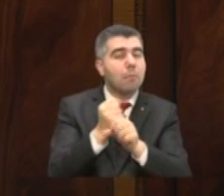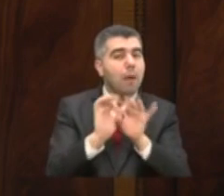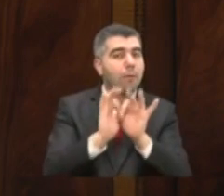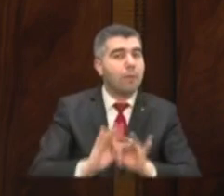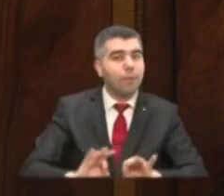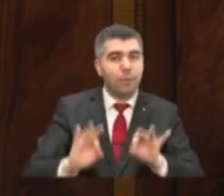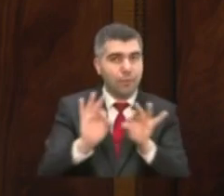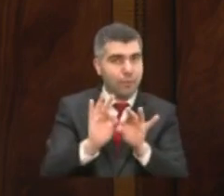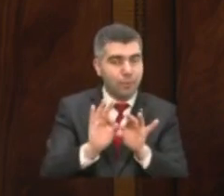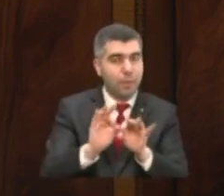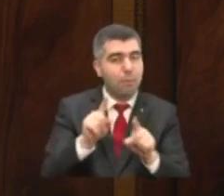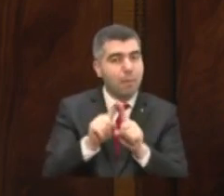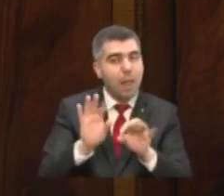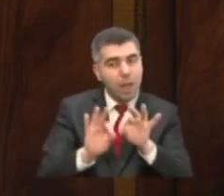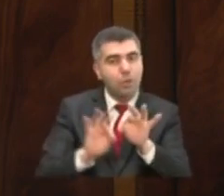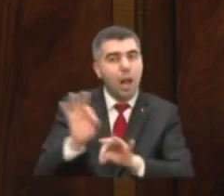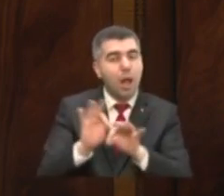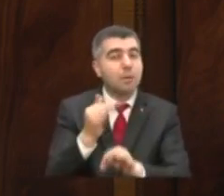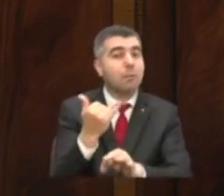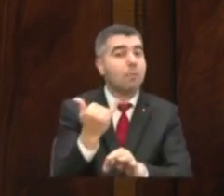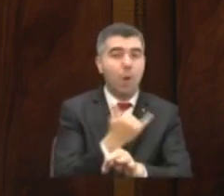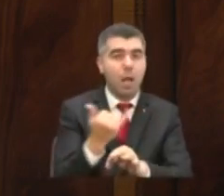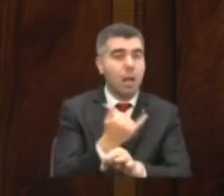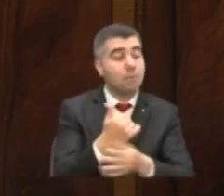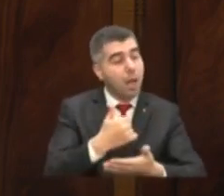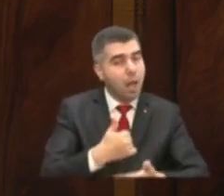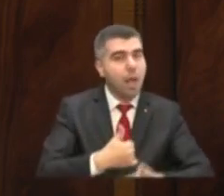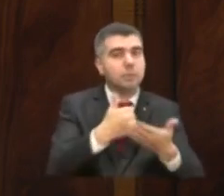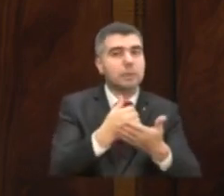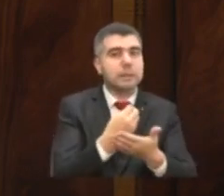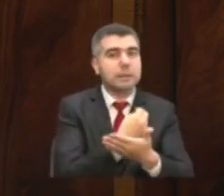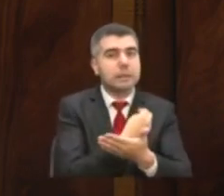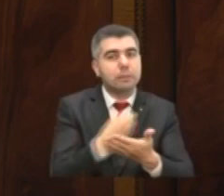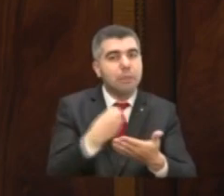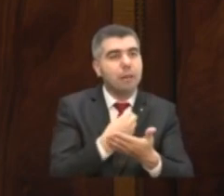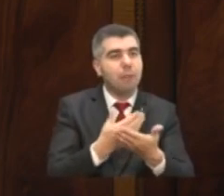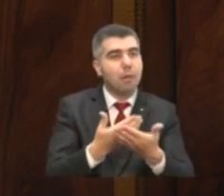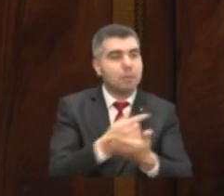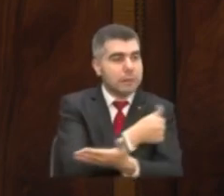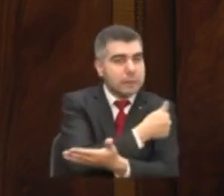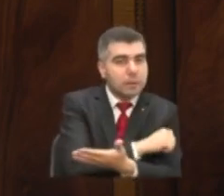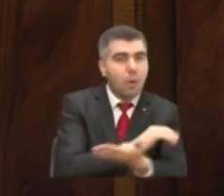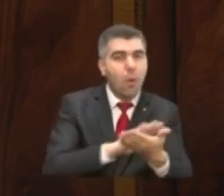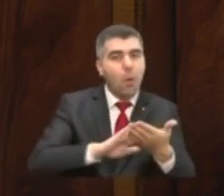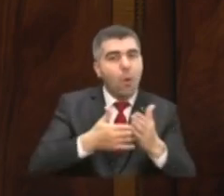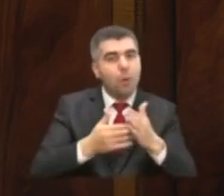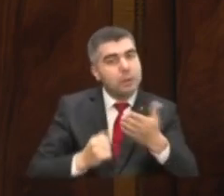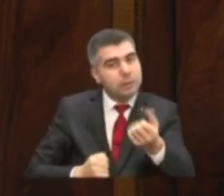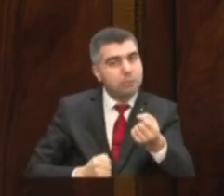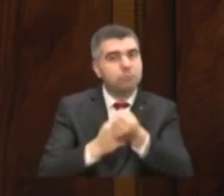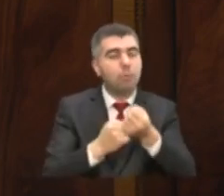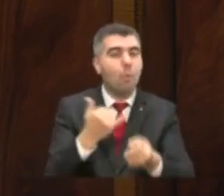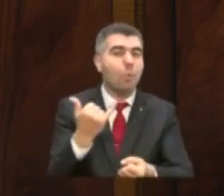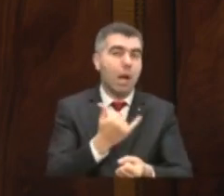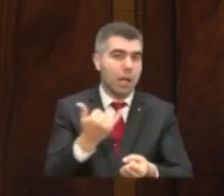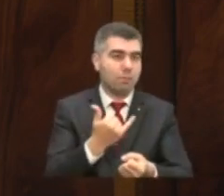تقوموا بإجراءات عملية لكي نخرج من هذا النفق المظلم داخل قطاع الصحة. علاقة بالبرنامج